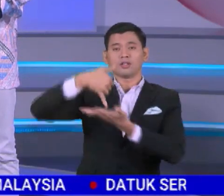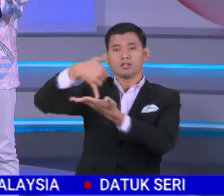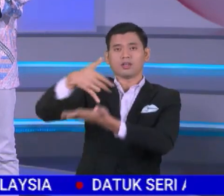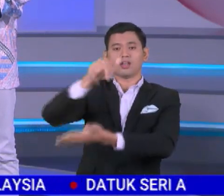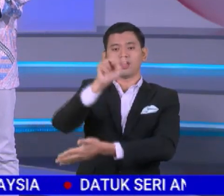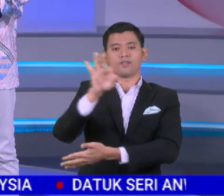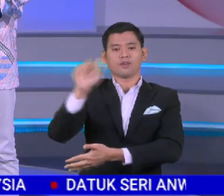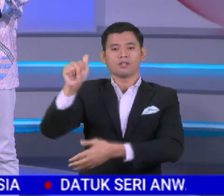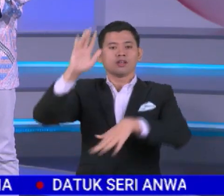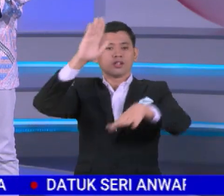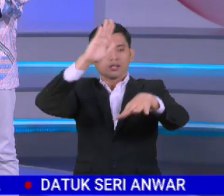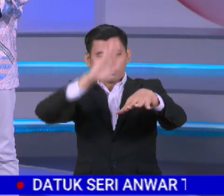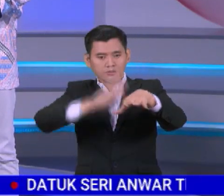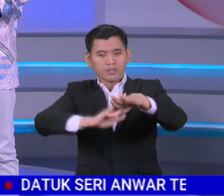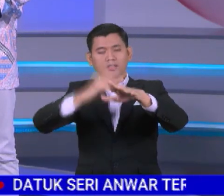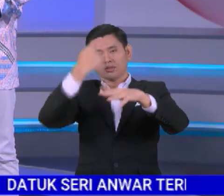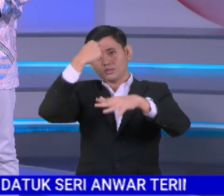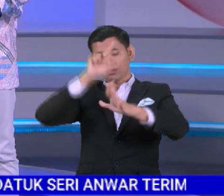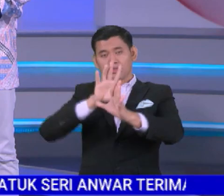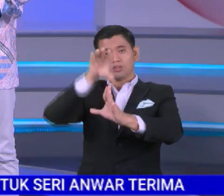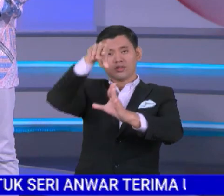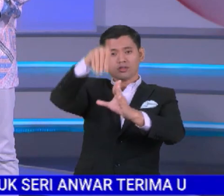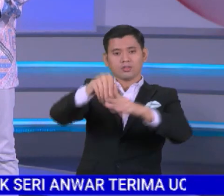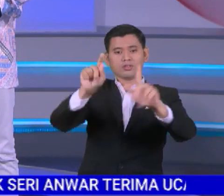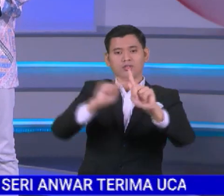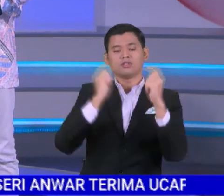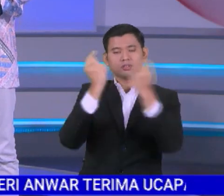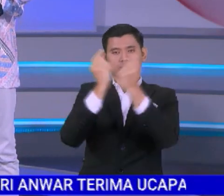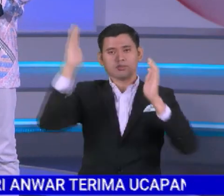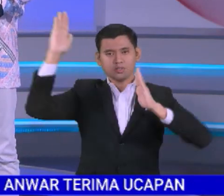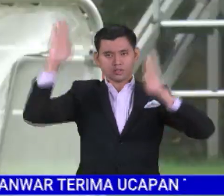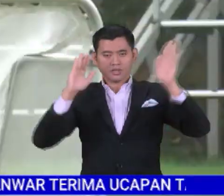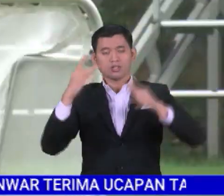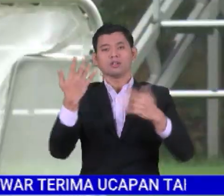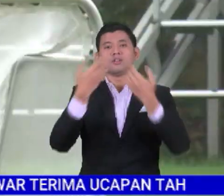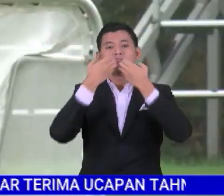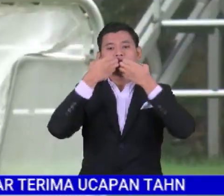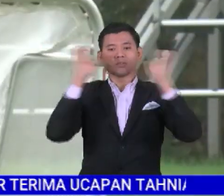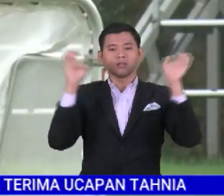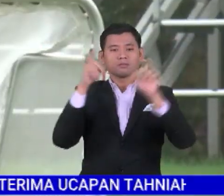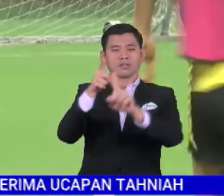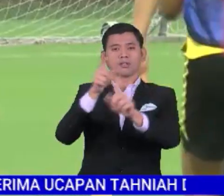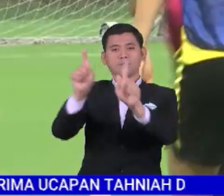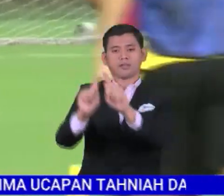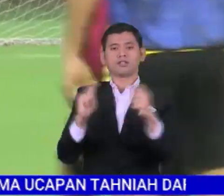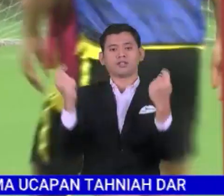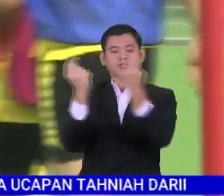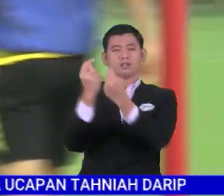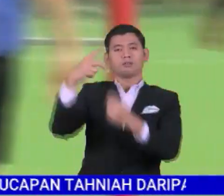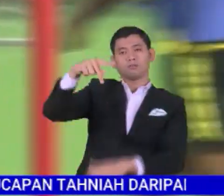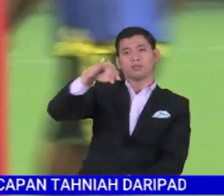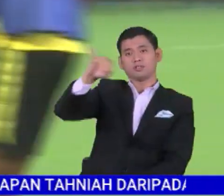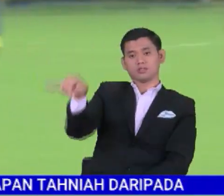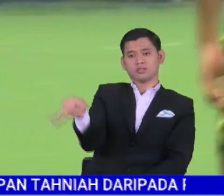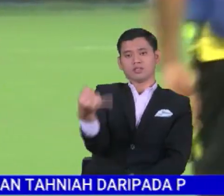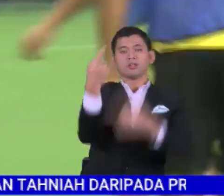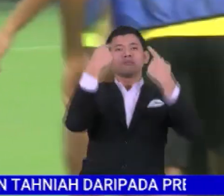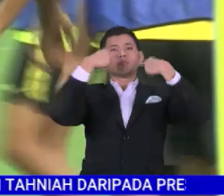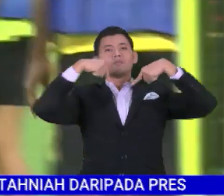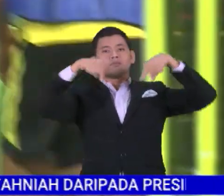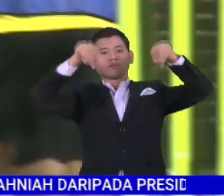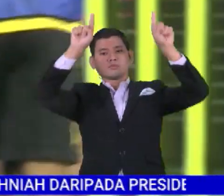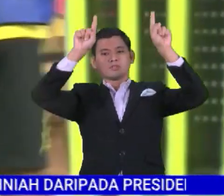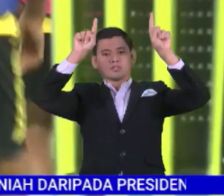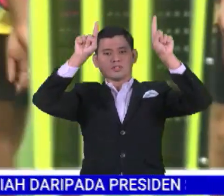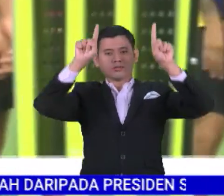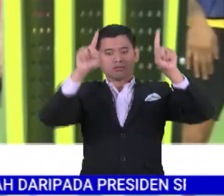dipanggil menyertai skuad Harimau Malaya buat kali kedua. Aksi cemerlang pemain petaling jaya City itu dalam saingan domestik berjaya menarik